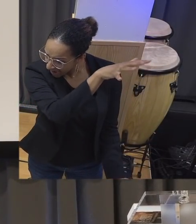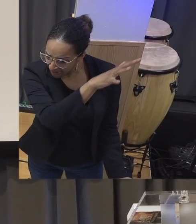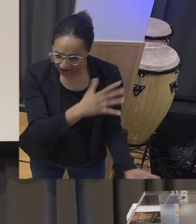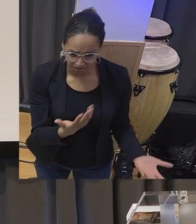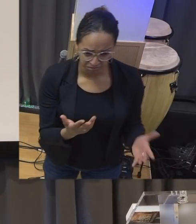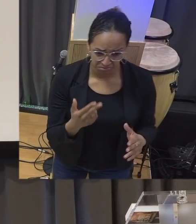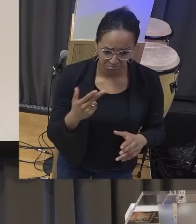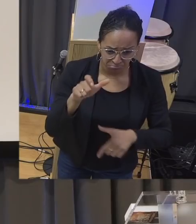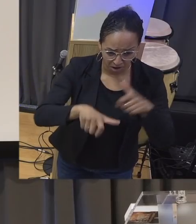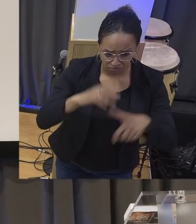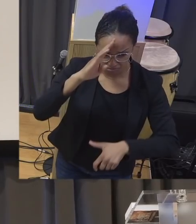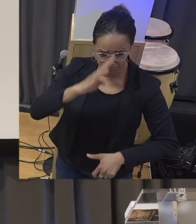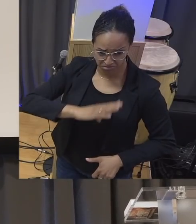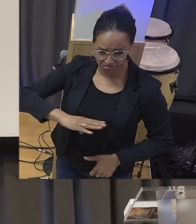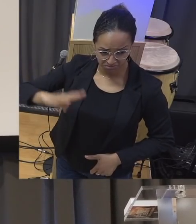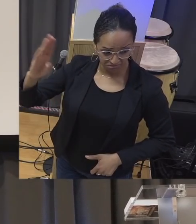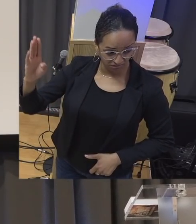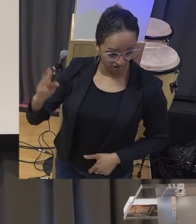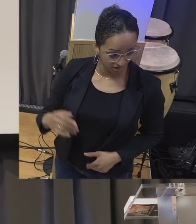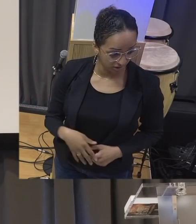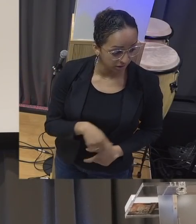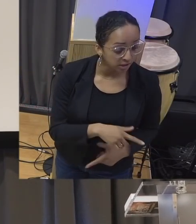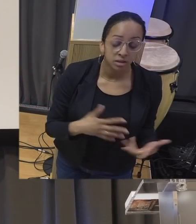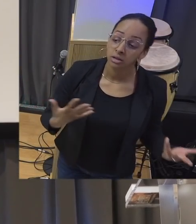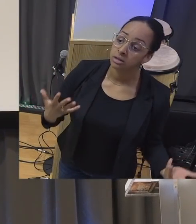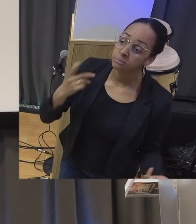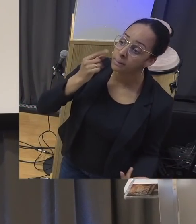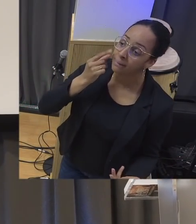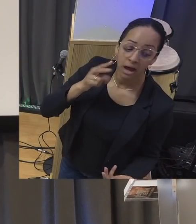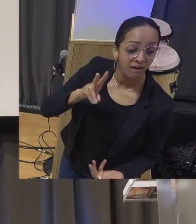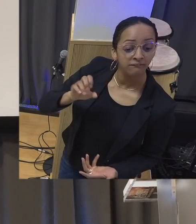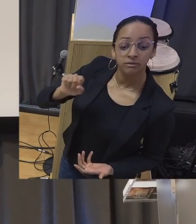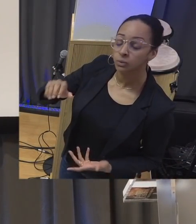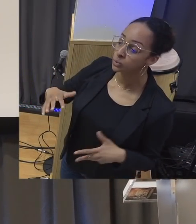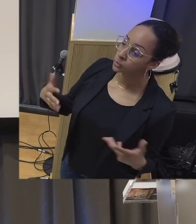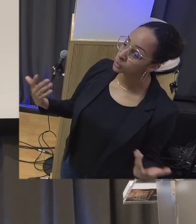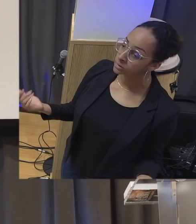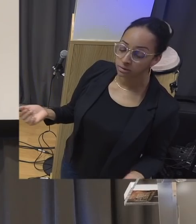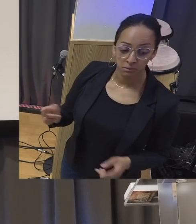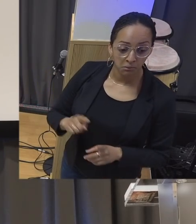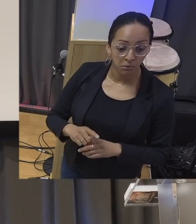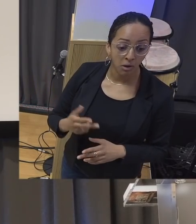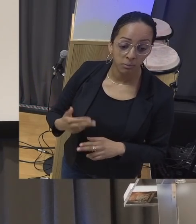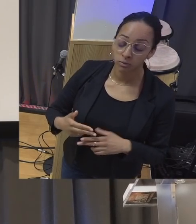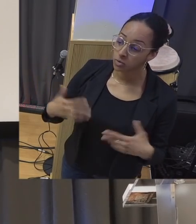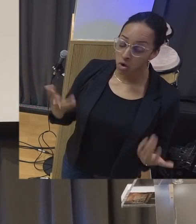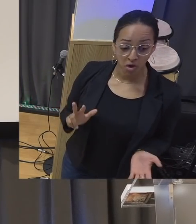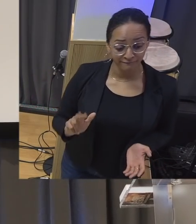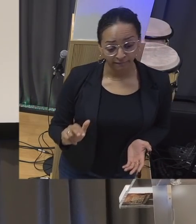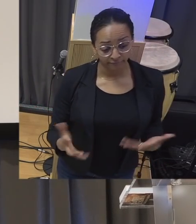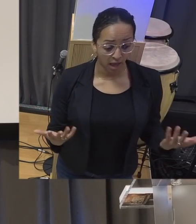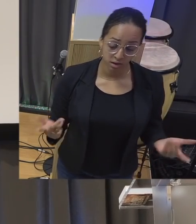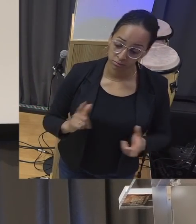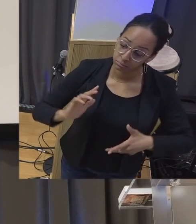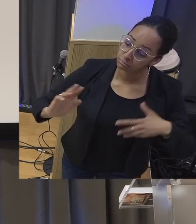Balzac. L'Ahmar Soleil commence à me vous voyez. Il me parle comme un livre, incessamment, sous peu, perd en connaissance